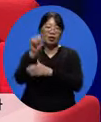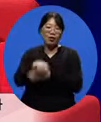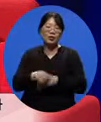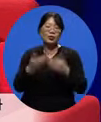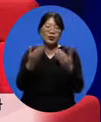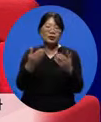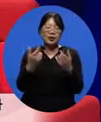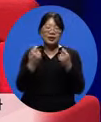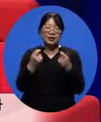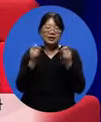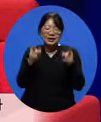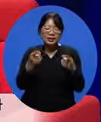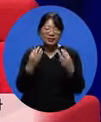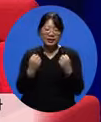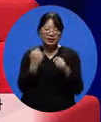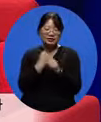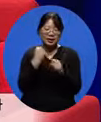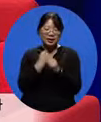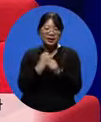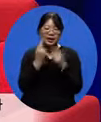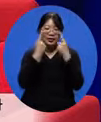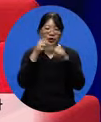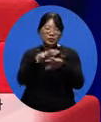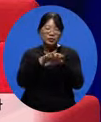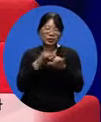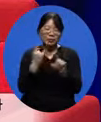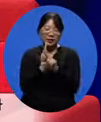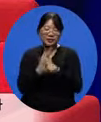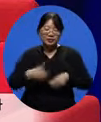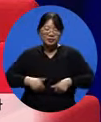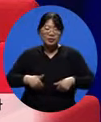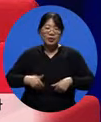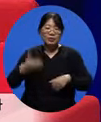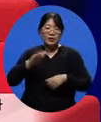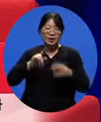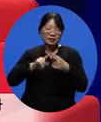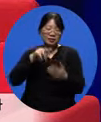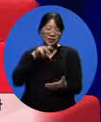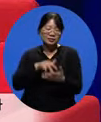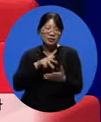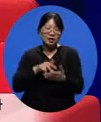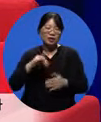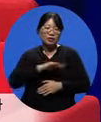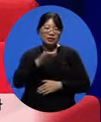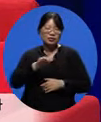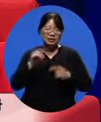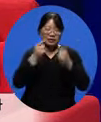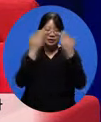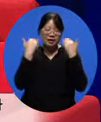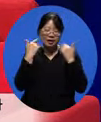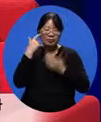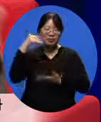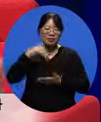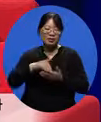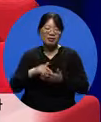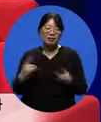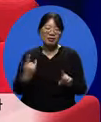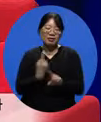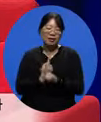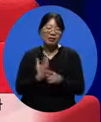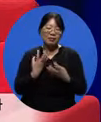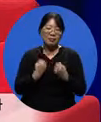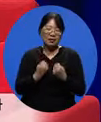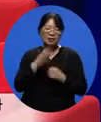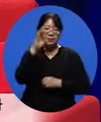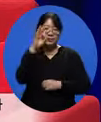이런 기회를 많이 만들어 주는 이런 대학 구조로 좀 바뀌어야 되는데 그런 점에 있어서는 제 우리 대학이 좀 반성하고 개혁해야 될 부분들이